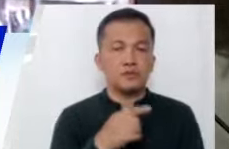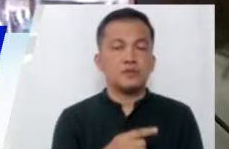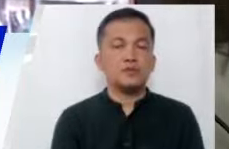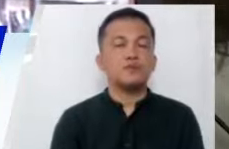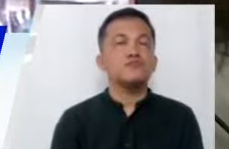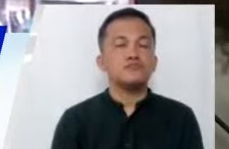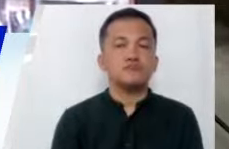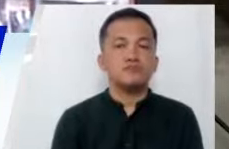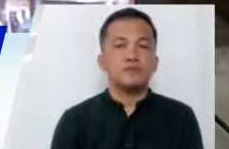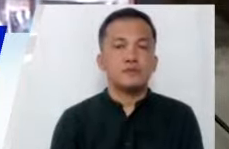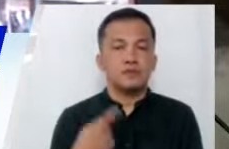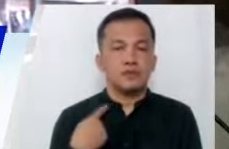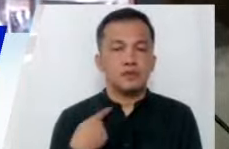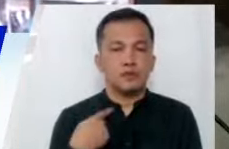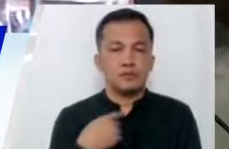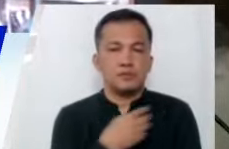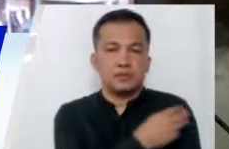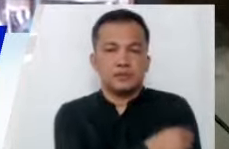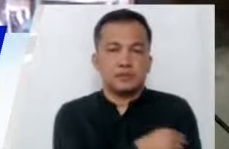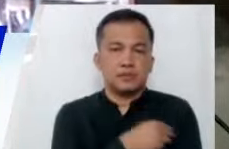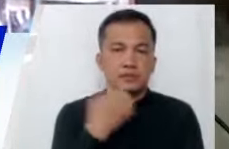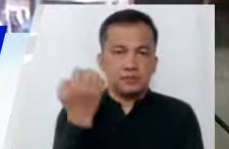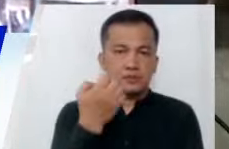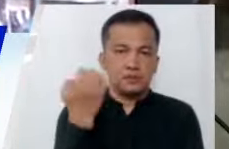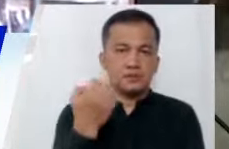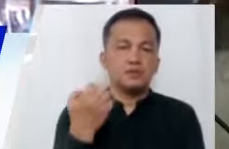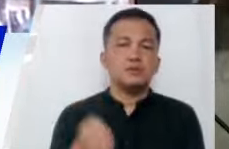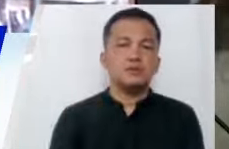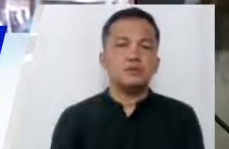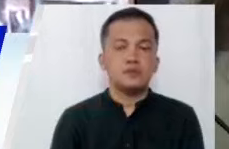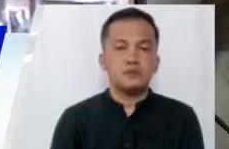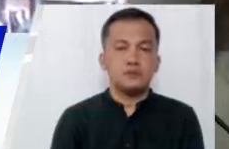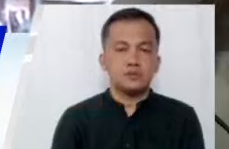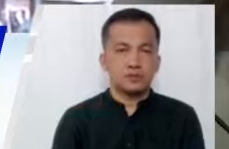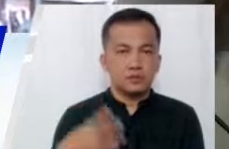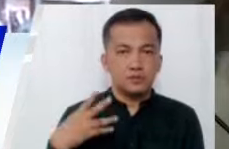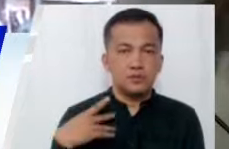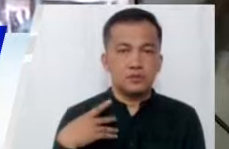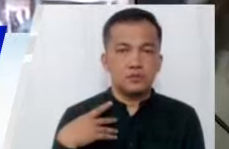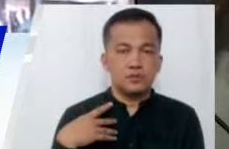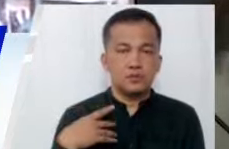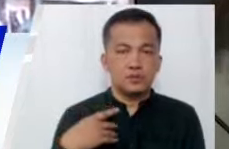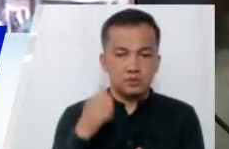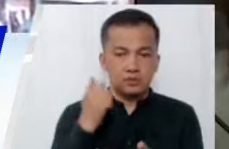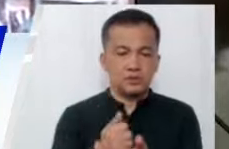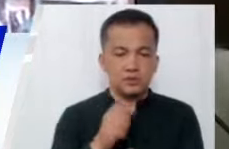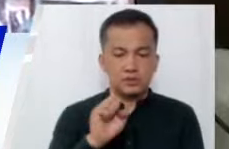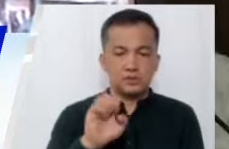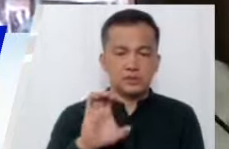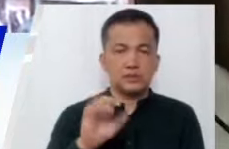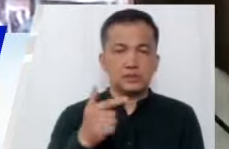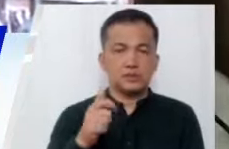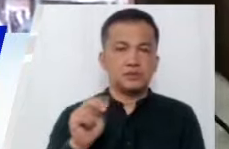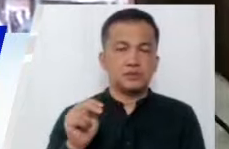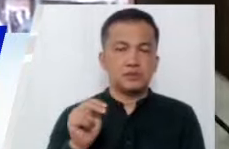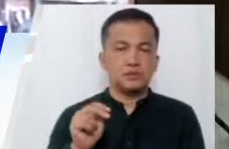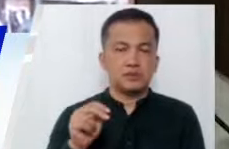meron talagang medical emergency at hinintay po natin yung approval ni SecGen sa entry